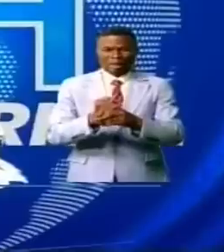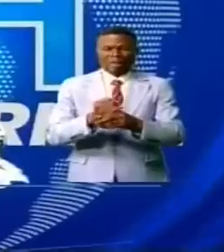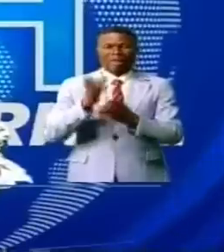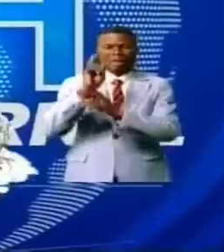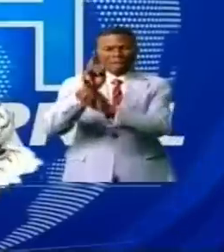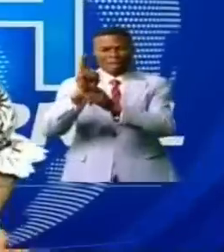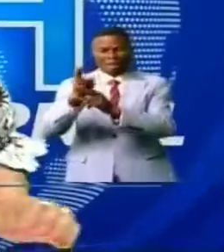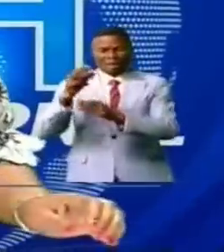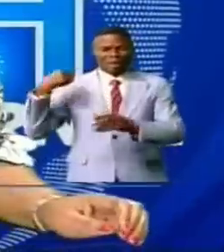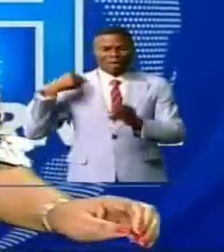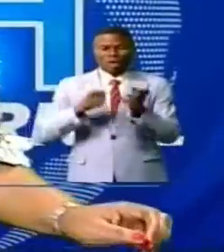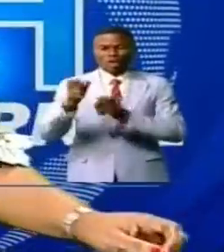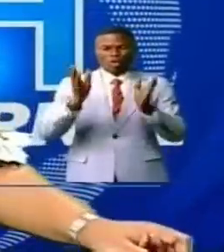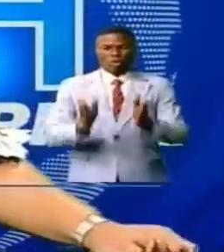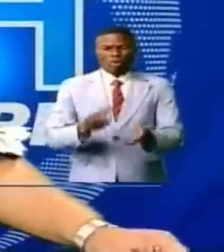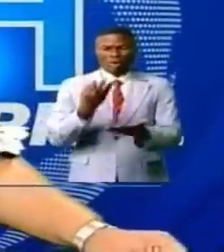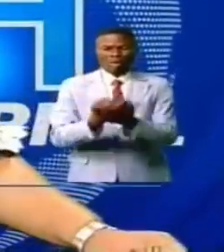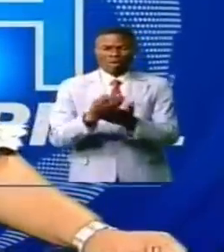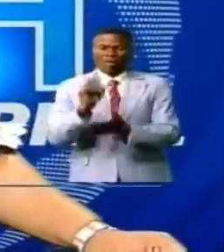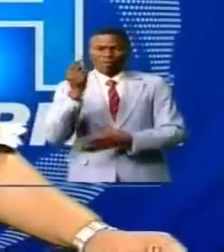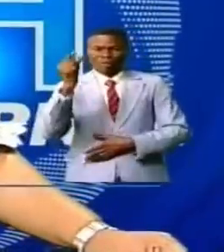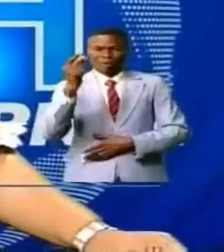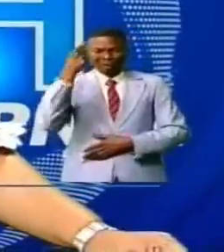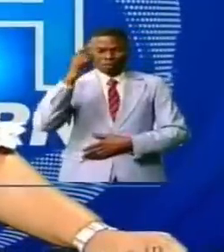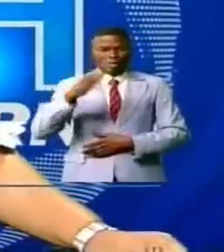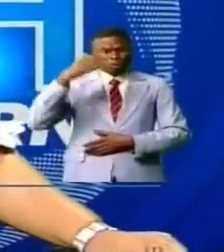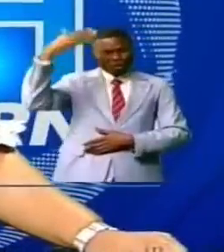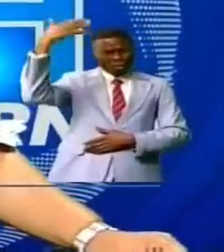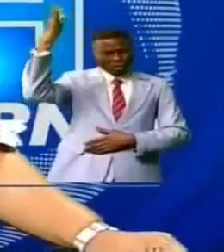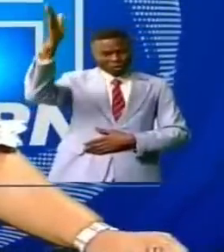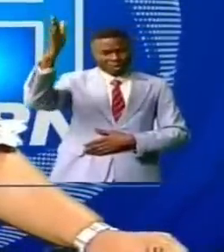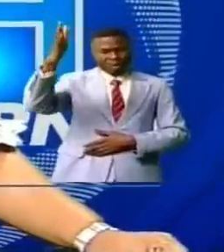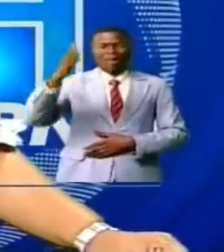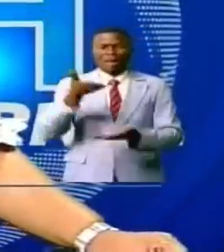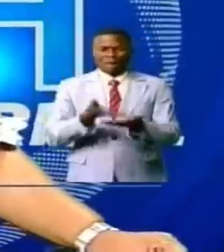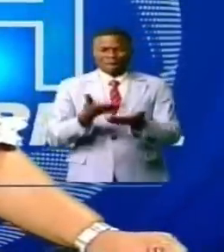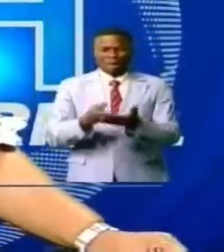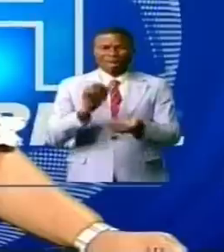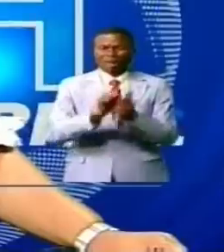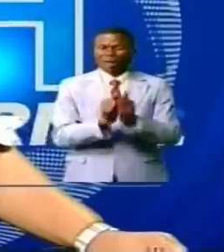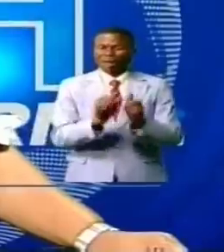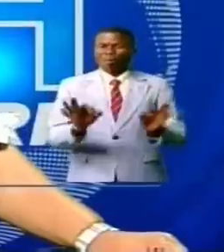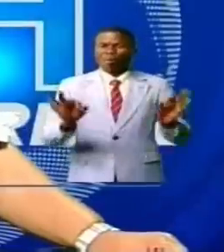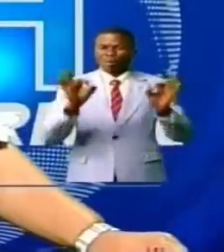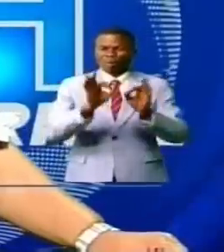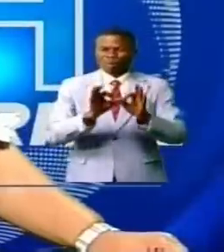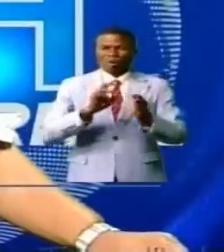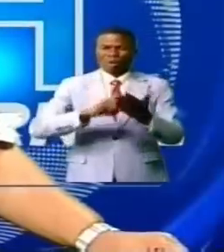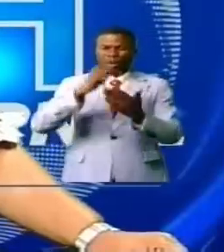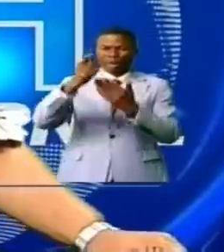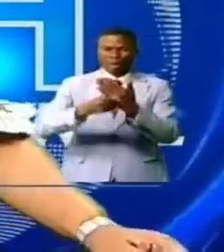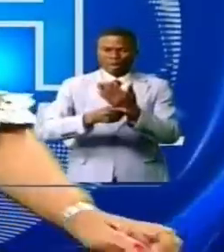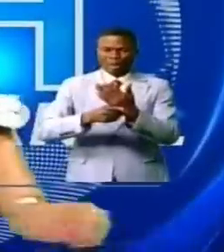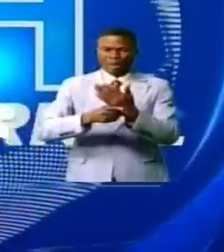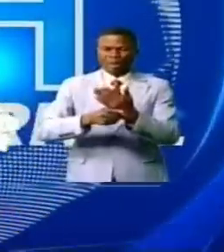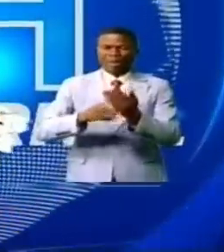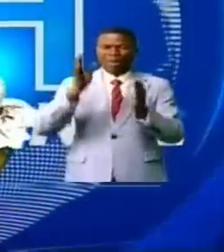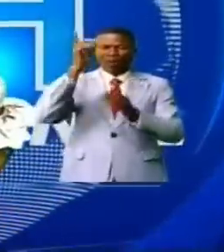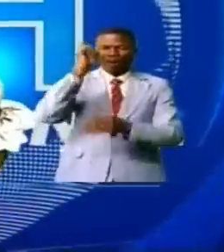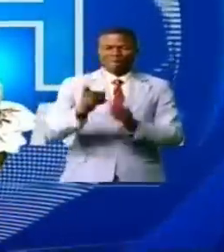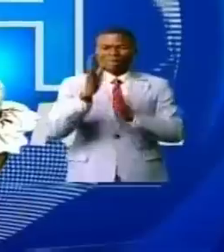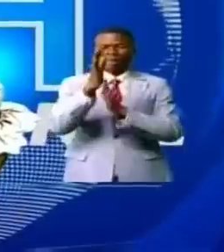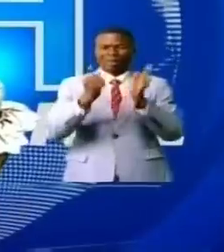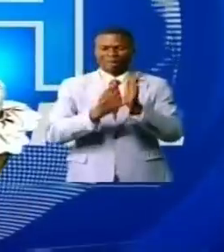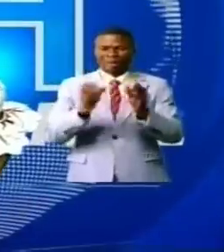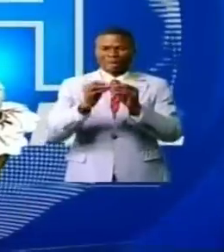de la gouvernance du fonds minier pour la génération future, ce sont là les points inscrits à l'ordre du jour de la 116e réunion